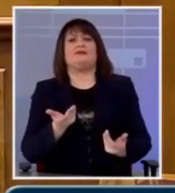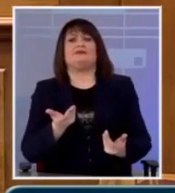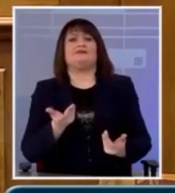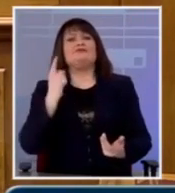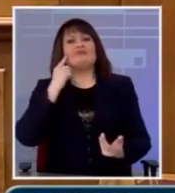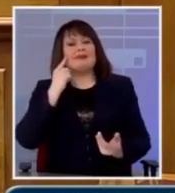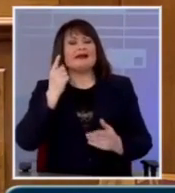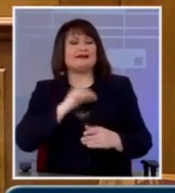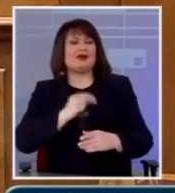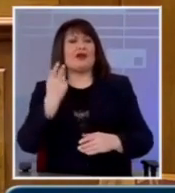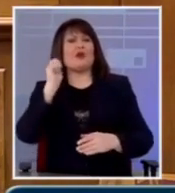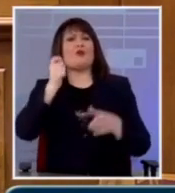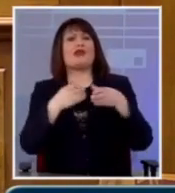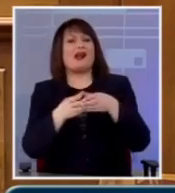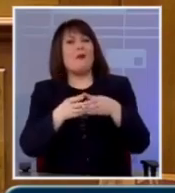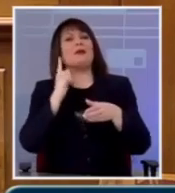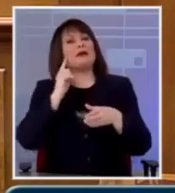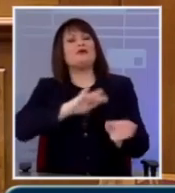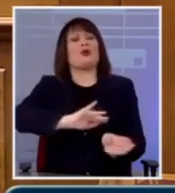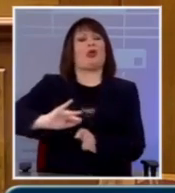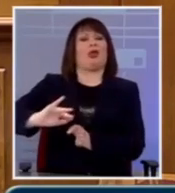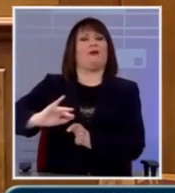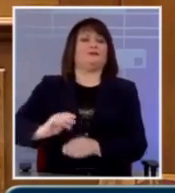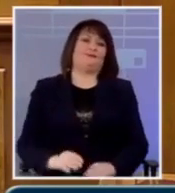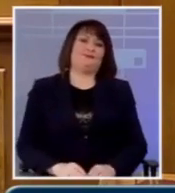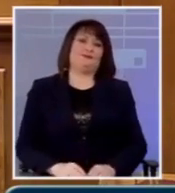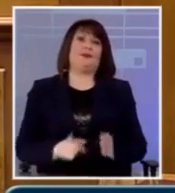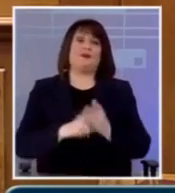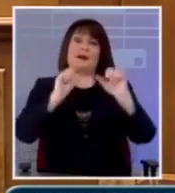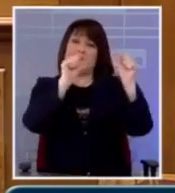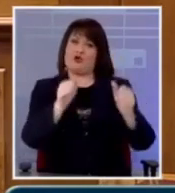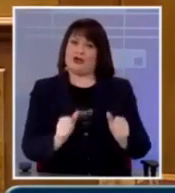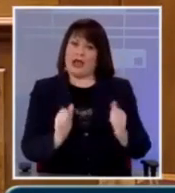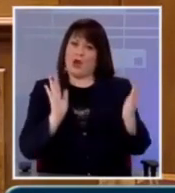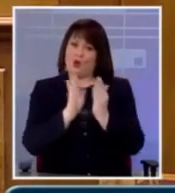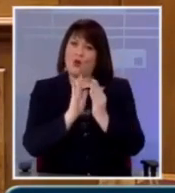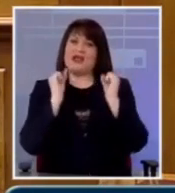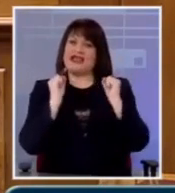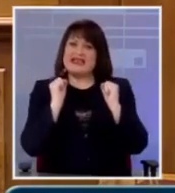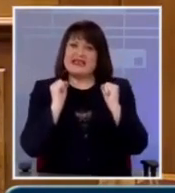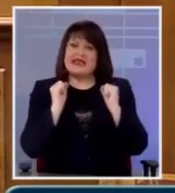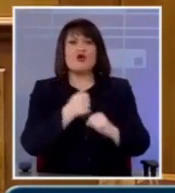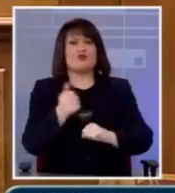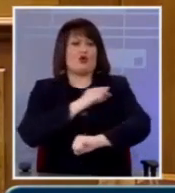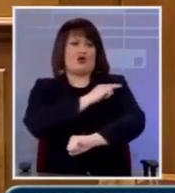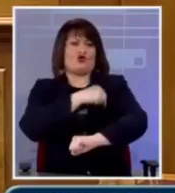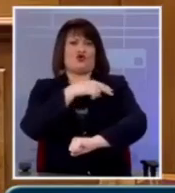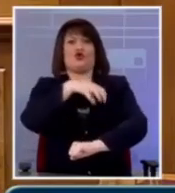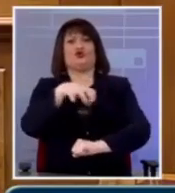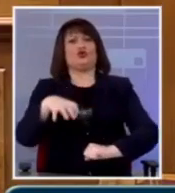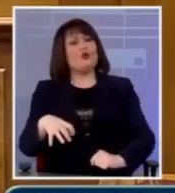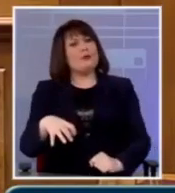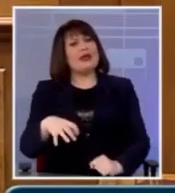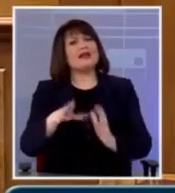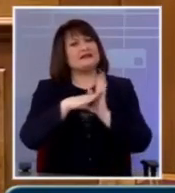εκλογικές αποδόσεις. Είναι μια επένδυση στο ολιστικό μοντέλο για την υγεία, υπερβαίνει την νοσοκομειοκεντρική λογική